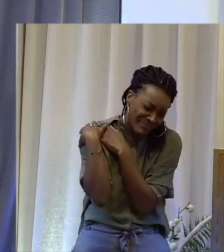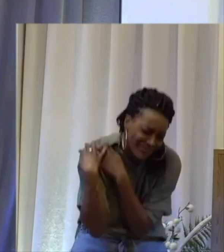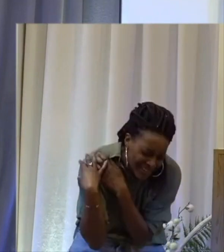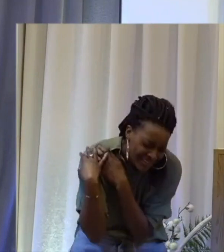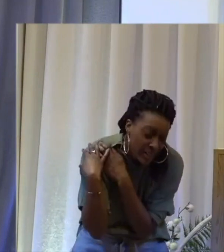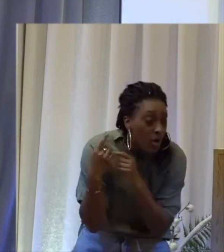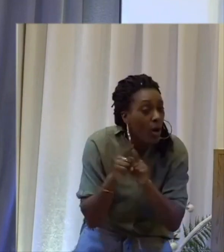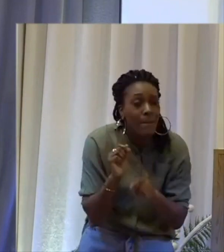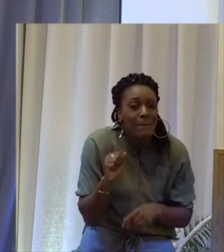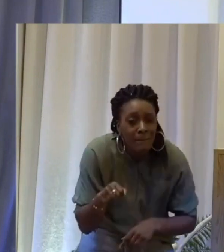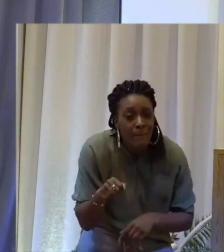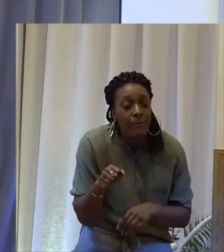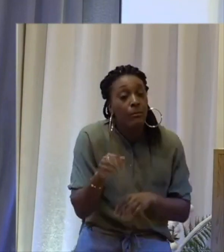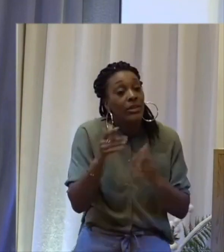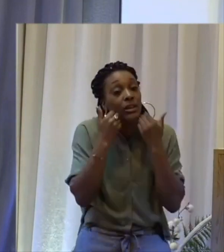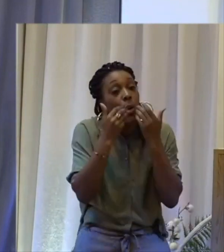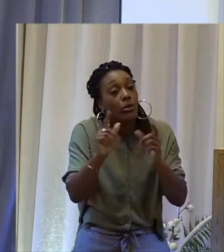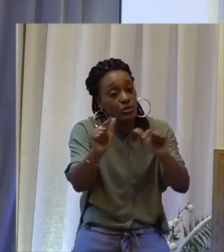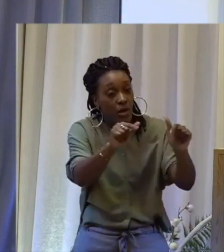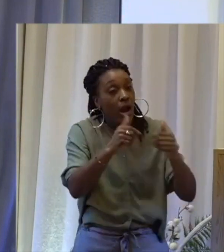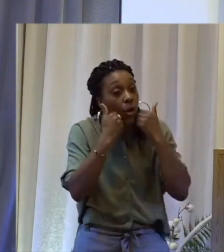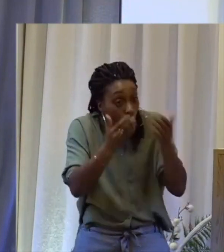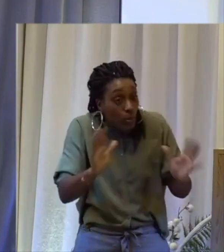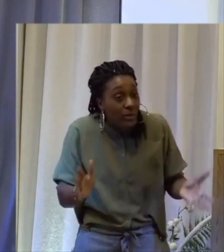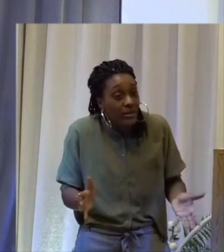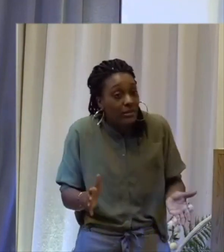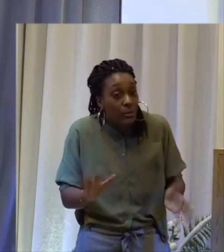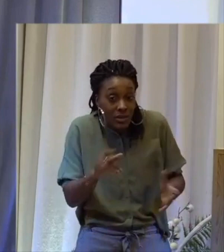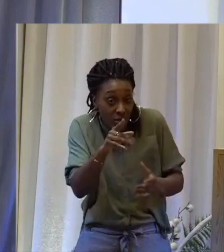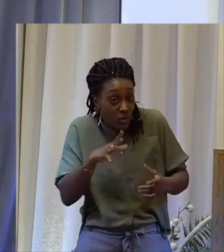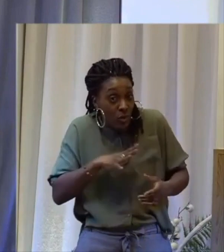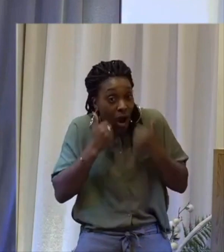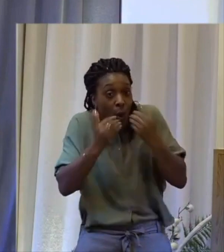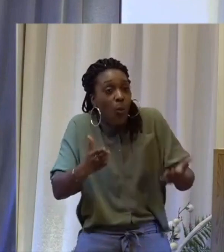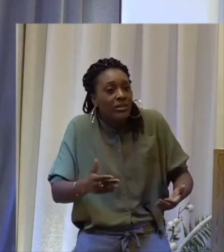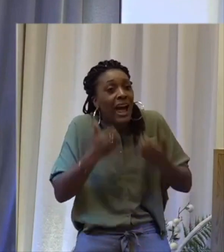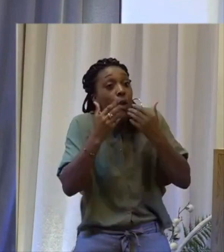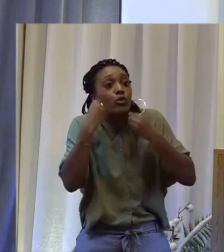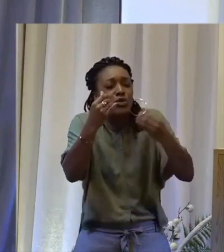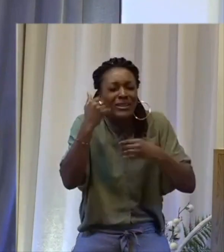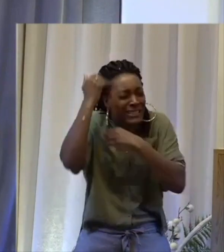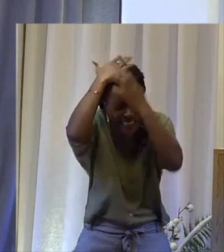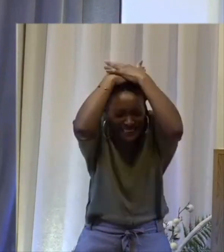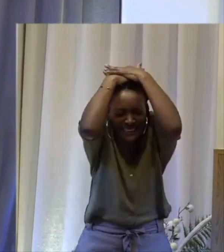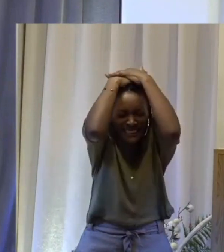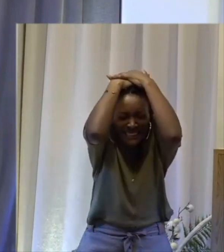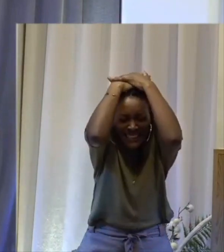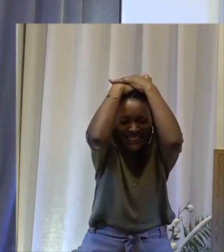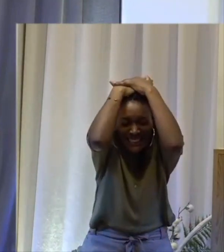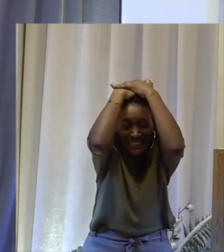Peut-être, comme on a entendu, il y a une honte sur ta vie, et c'est cette honte qui te pourchasse et qui est en train de t'écraser, de t'opprimer jour après